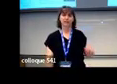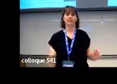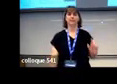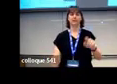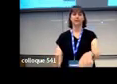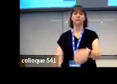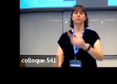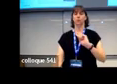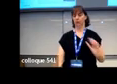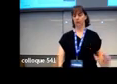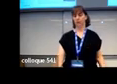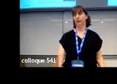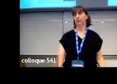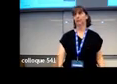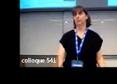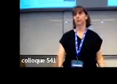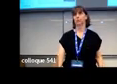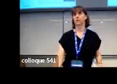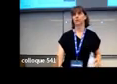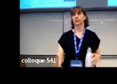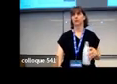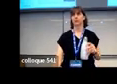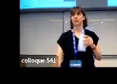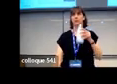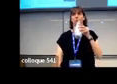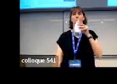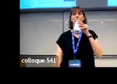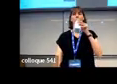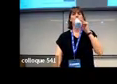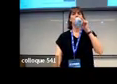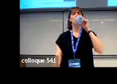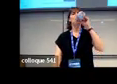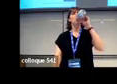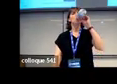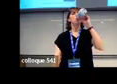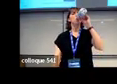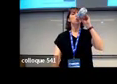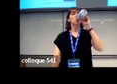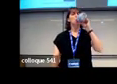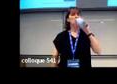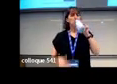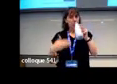allez voir les textes alternatifs si vous ne comprenez pas le graphique, parce qu'il y a beaucoup d'explications.